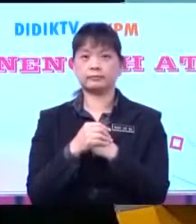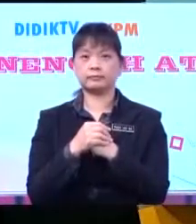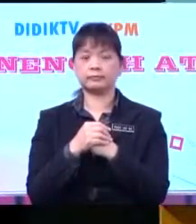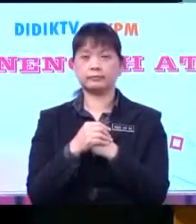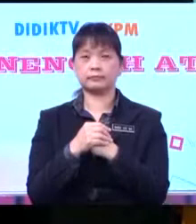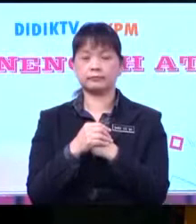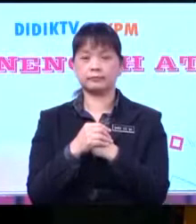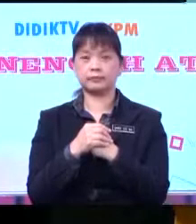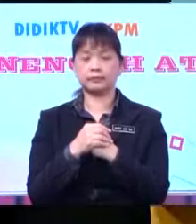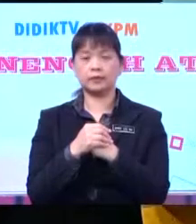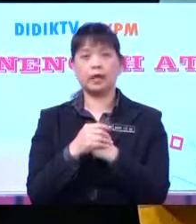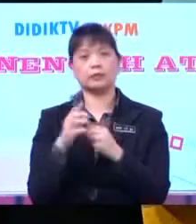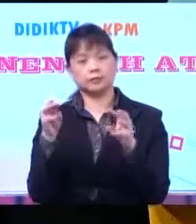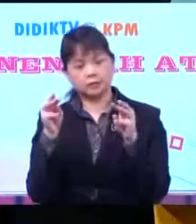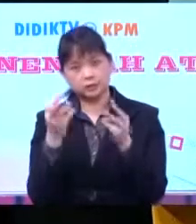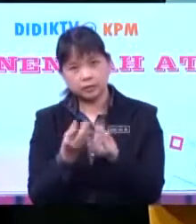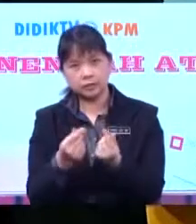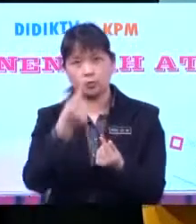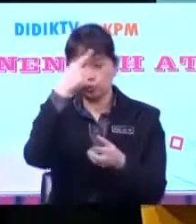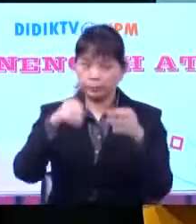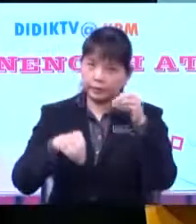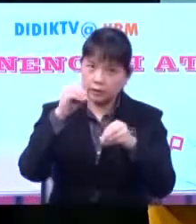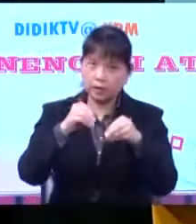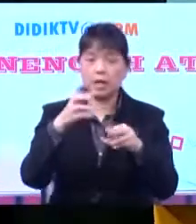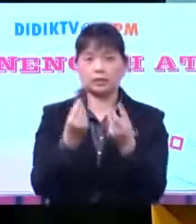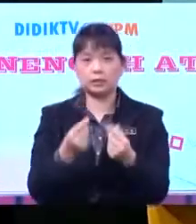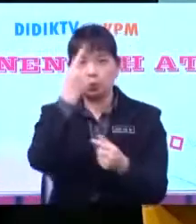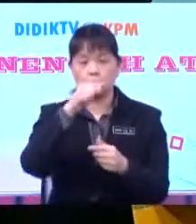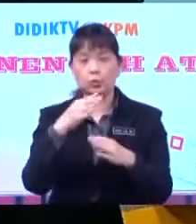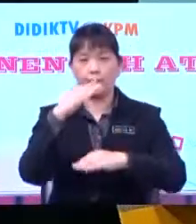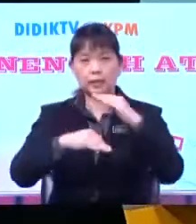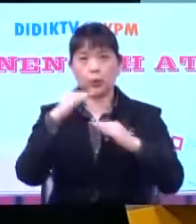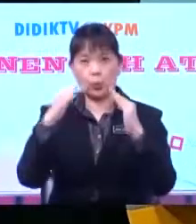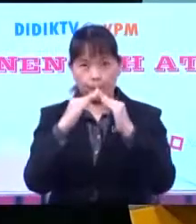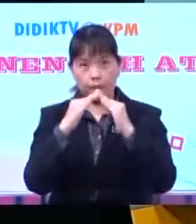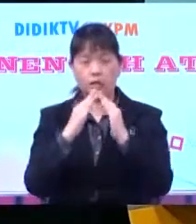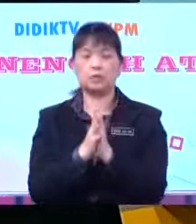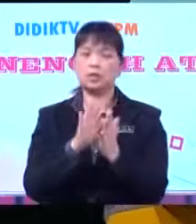untuk pertanian tanah untuk binal rumah tanah untuk bangunan industri